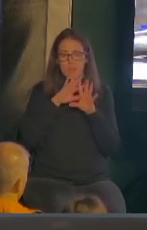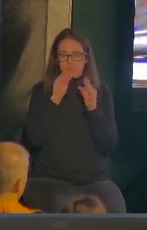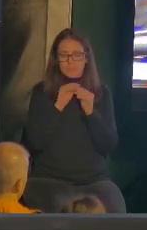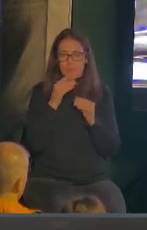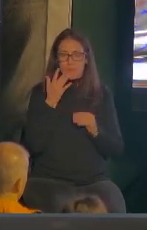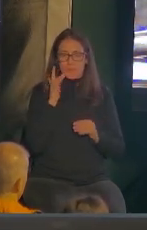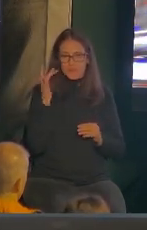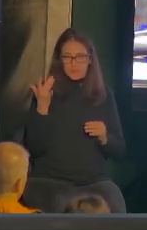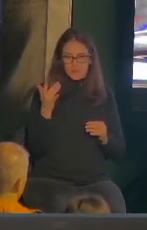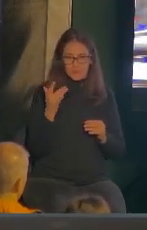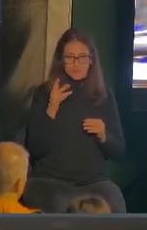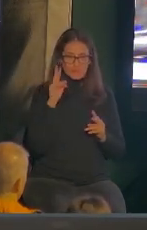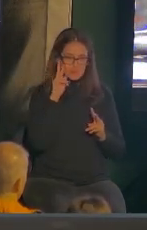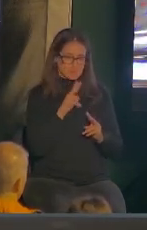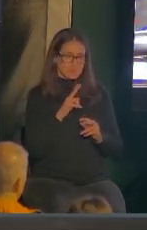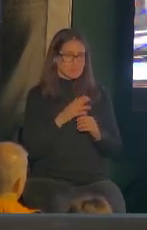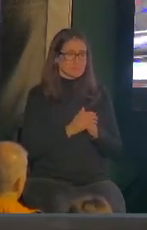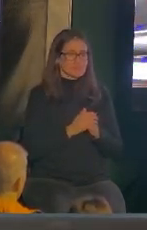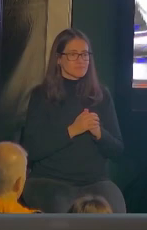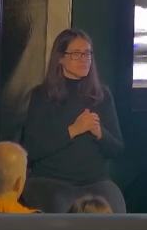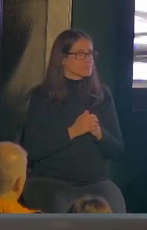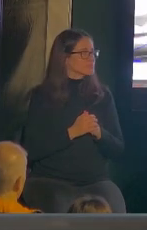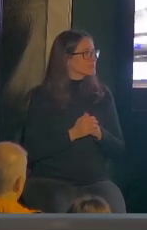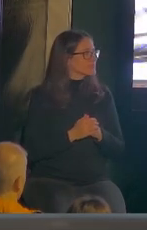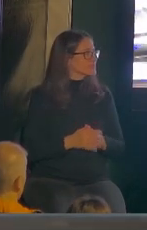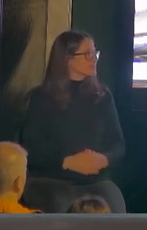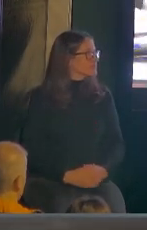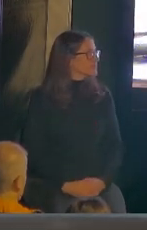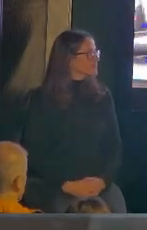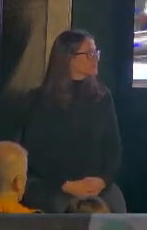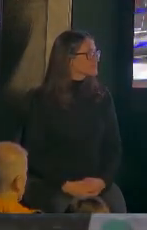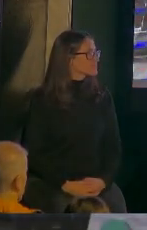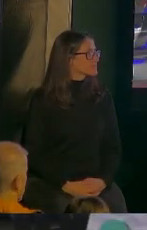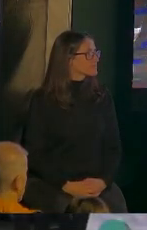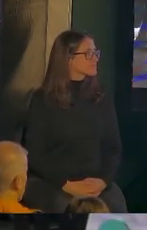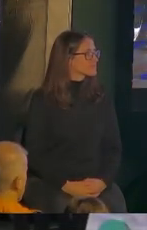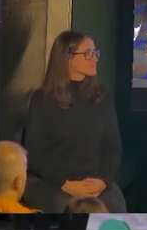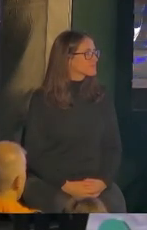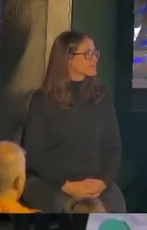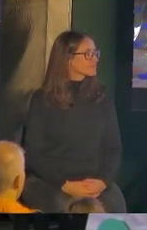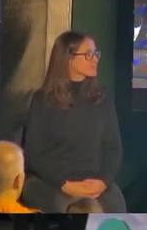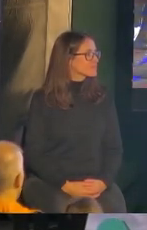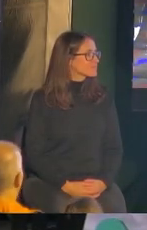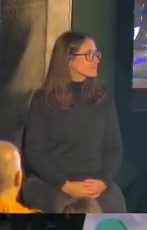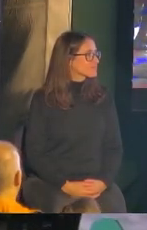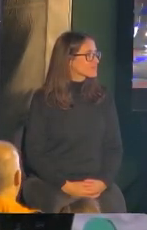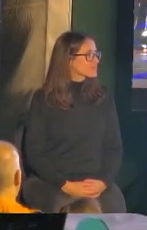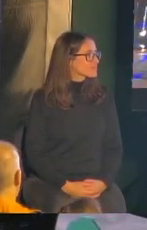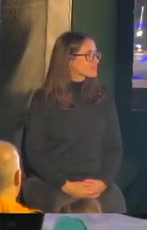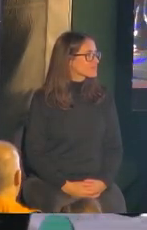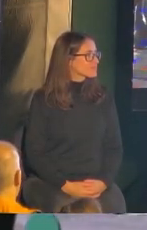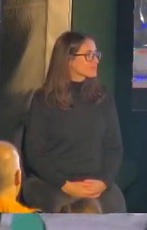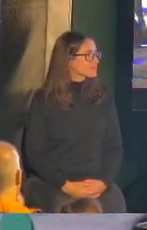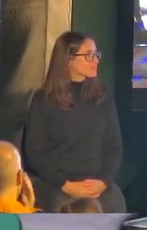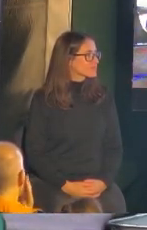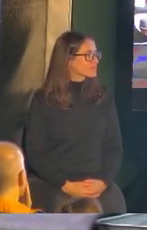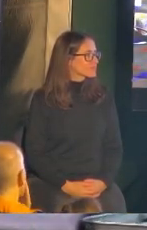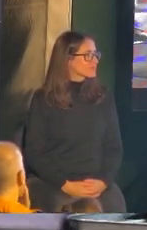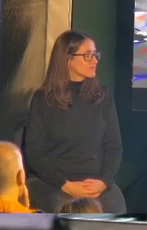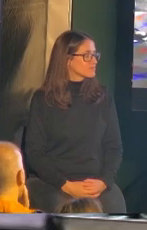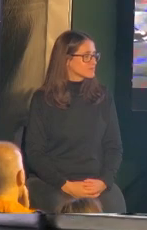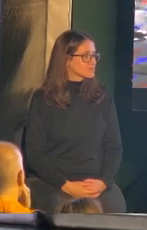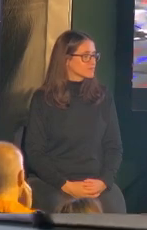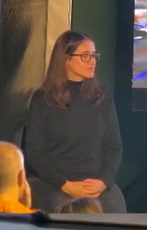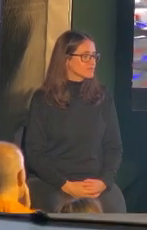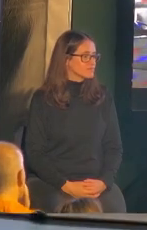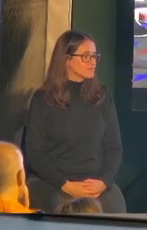veureu. I veureu com també l'acabo, l'acabat que li he donat. Vale, espera, tenim una... que no